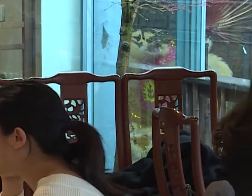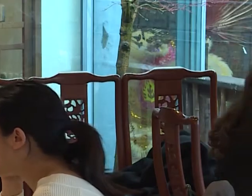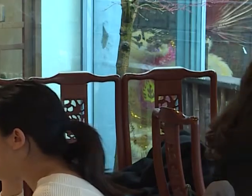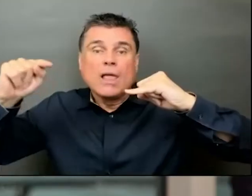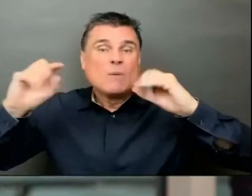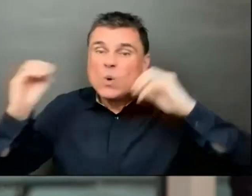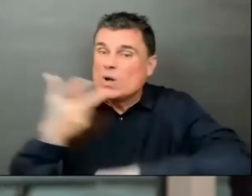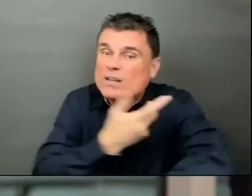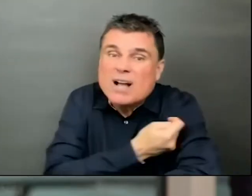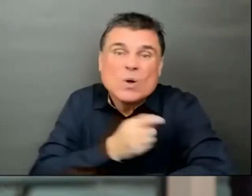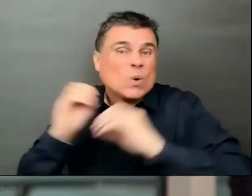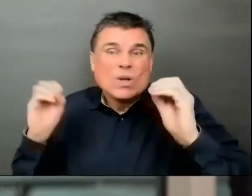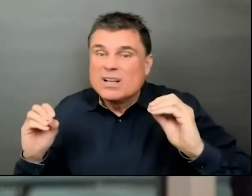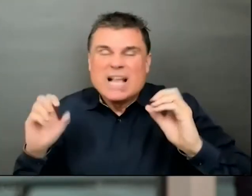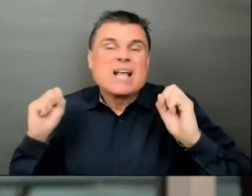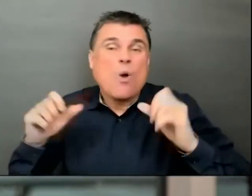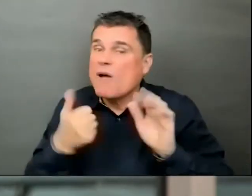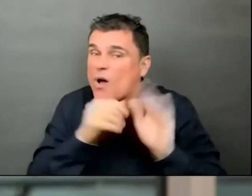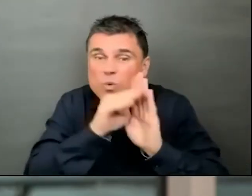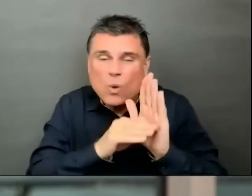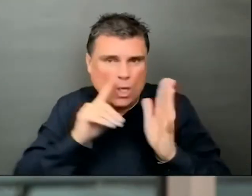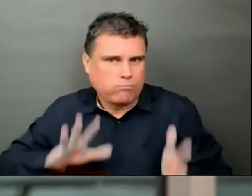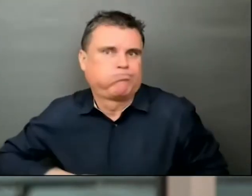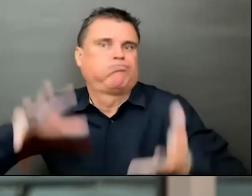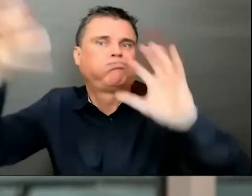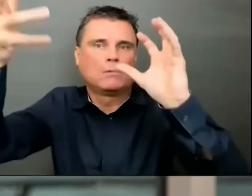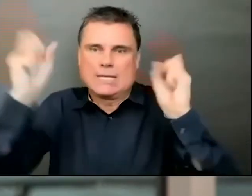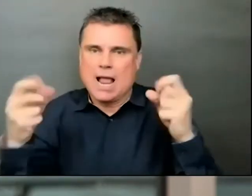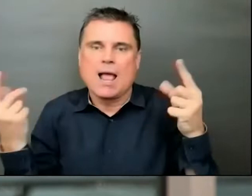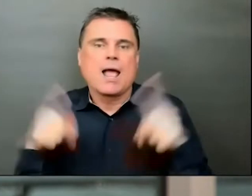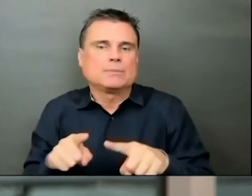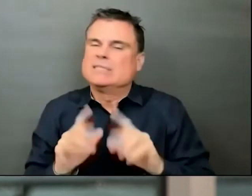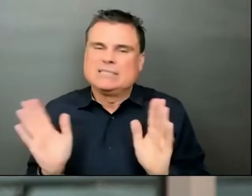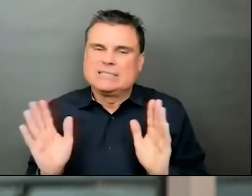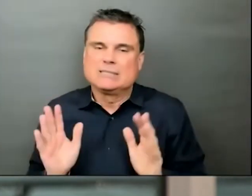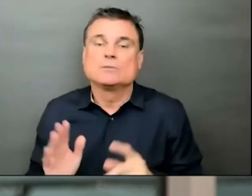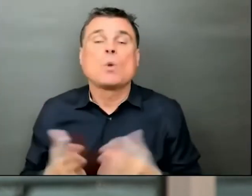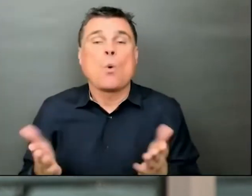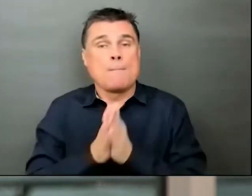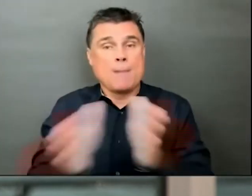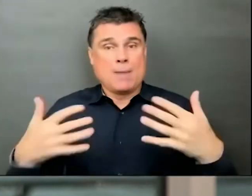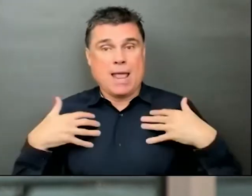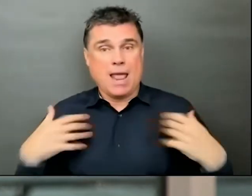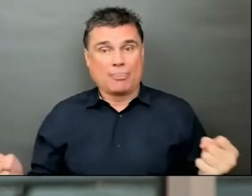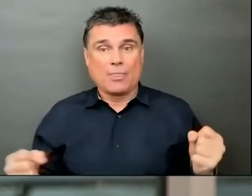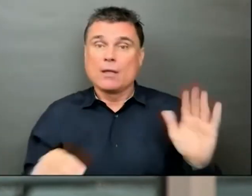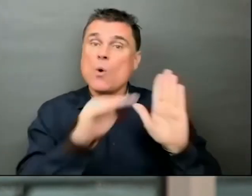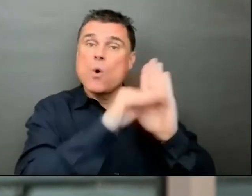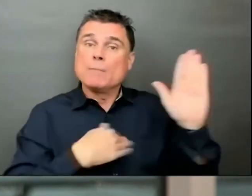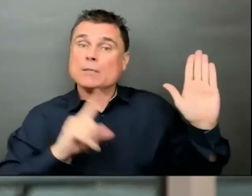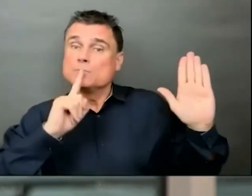超过六人。 I am keeping the current province-wide public health orders on gathering and events in